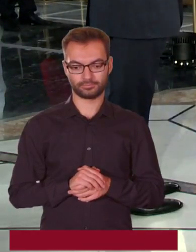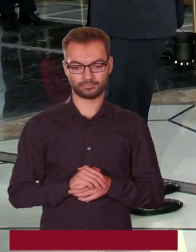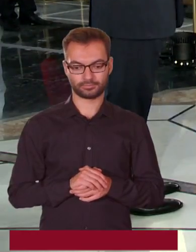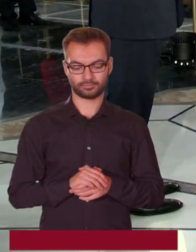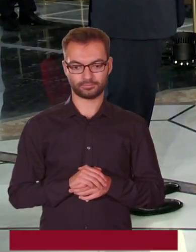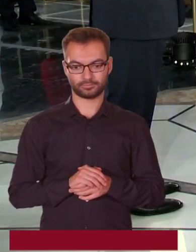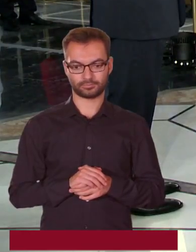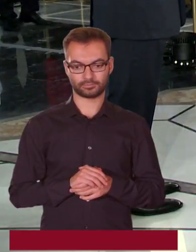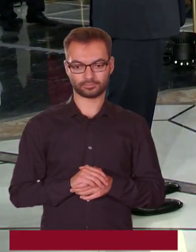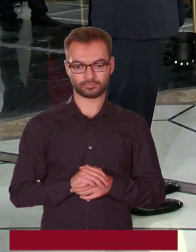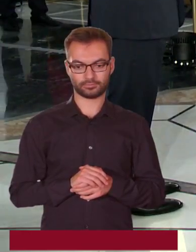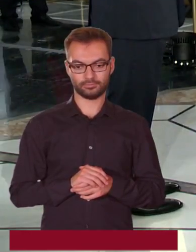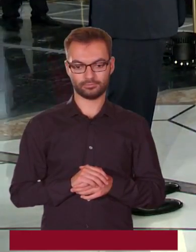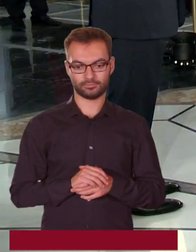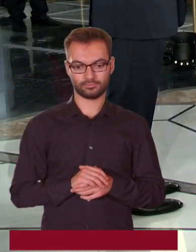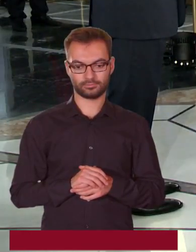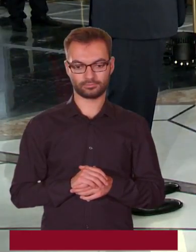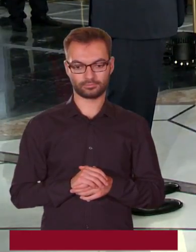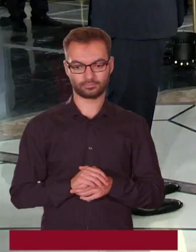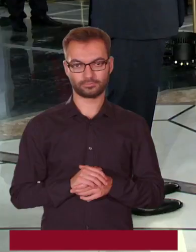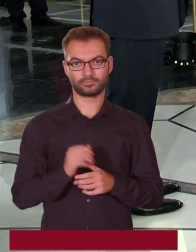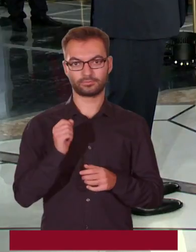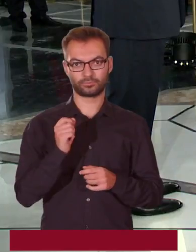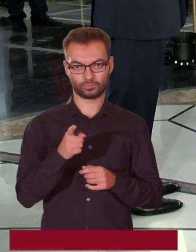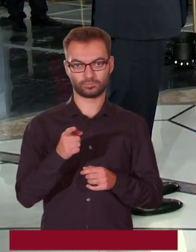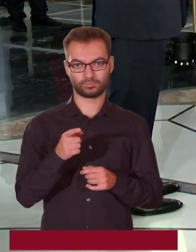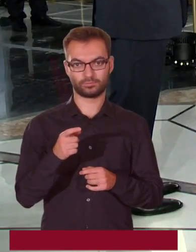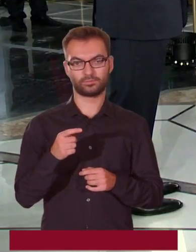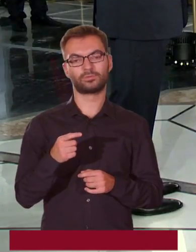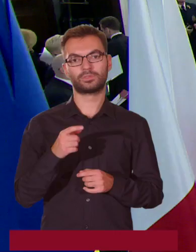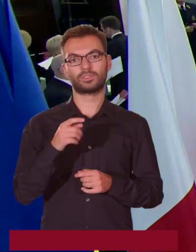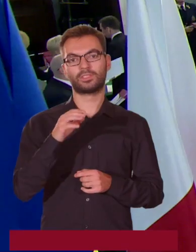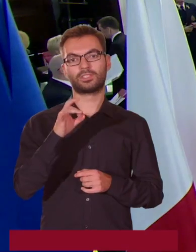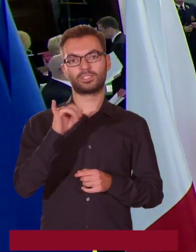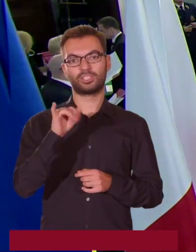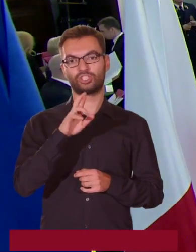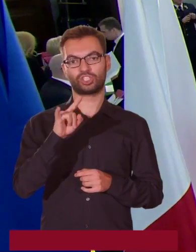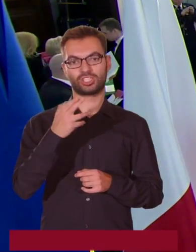Czy jest pan poseł Szymon Stanisław Giżyński na sali?